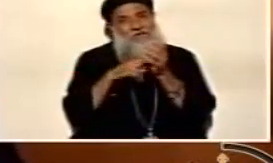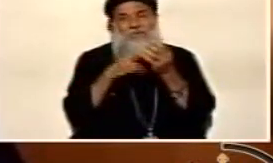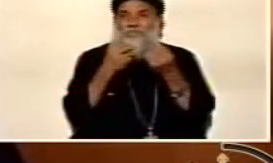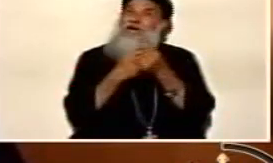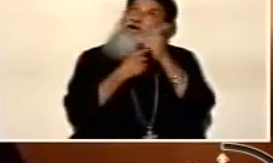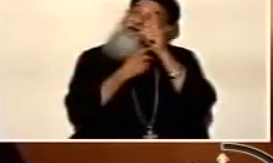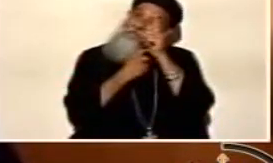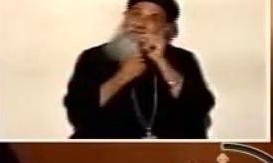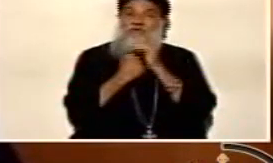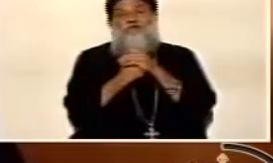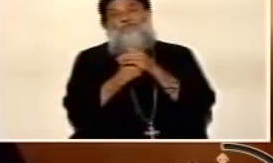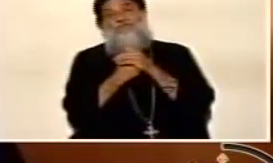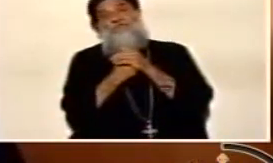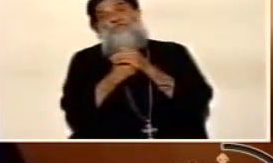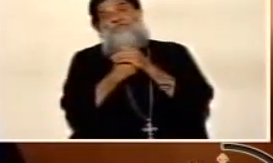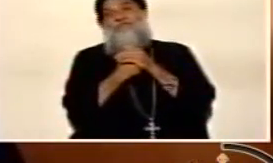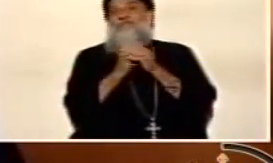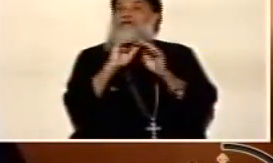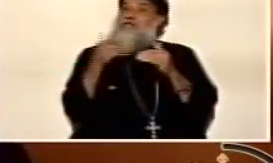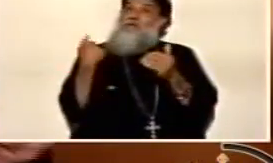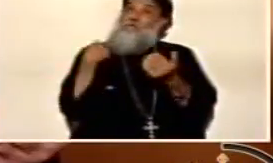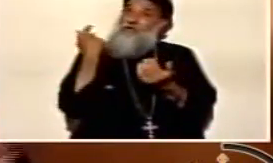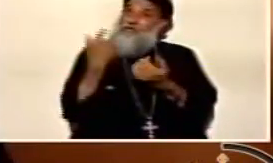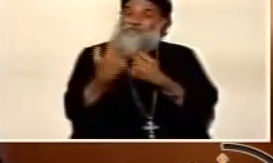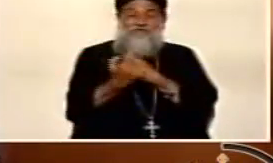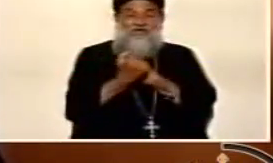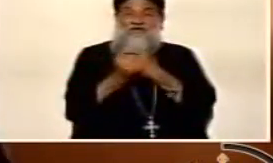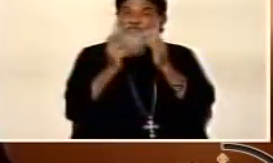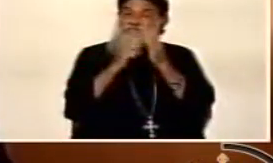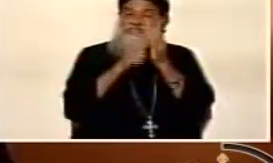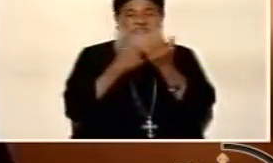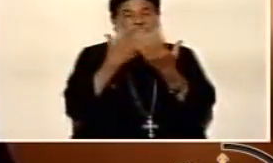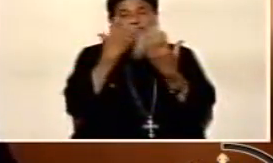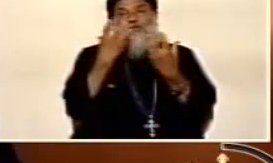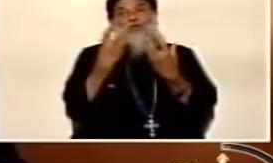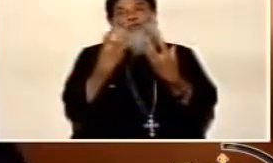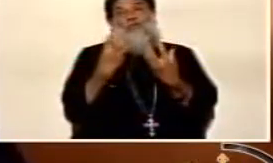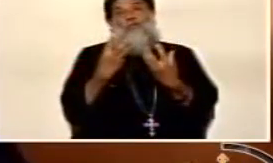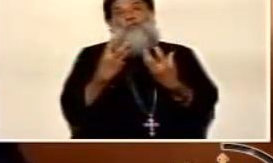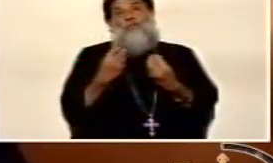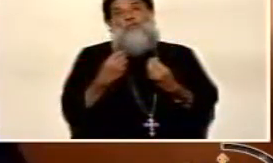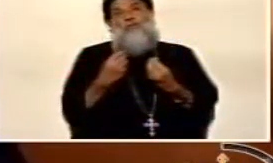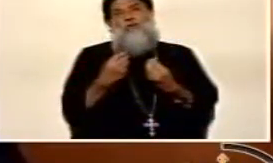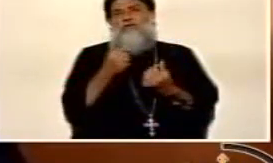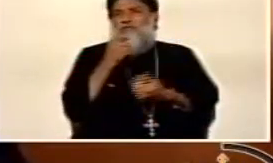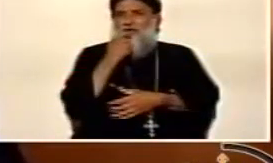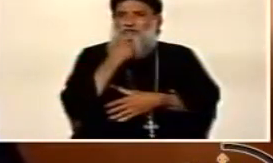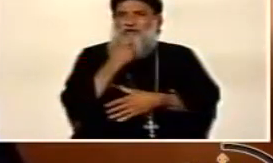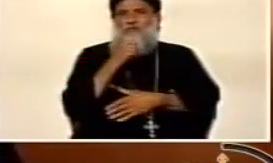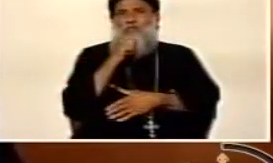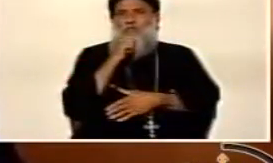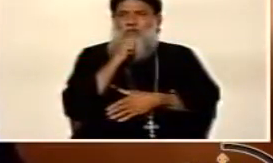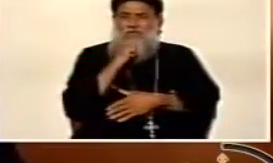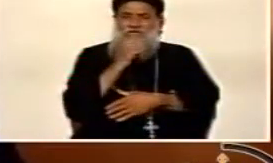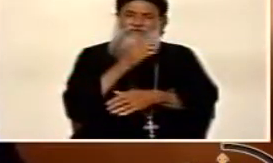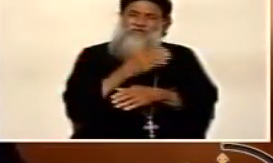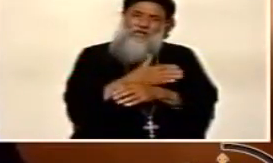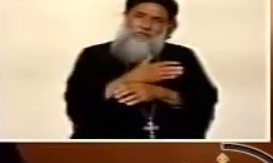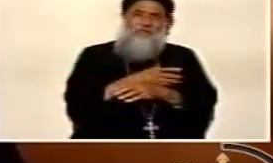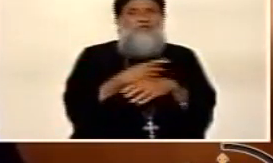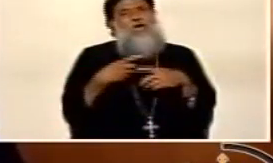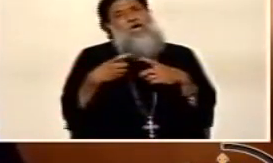صحيحة بتنفيذ وصية ربنا يطمن، مهما كانت ضعفاته، مهما كانت